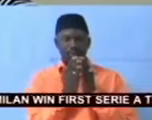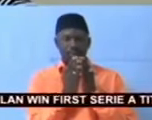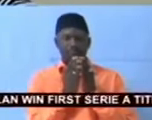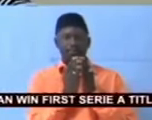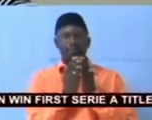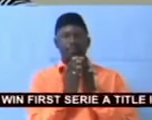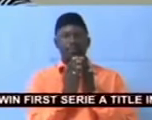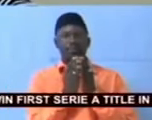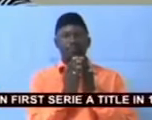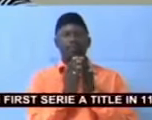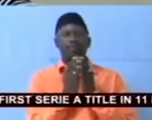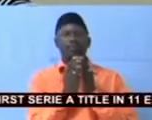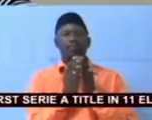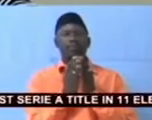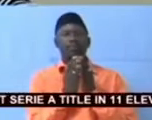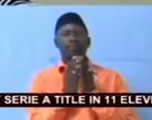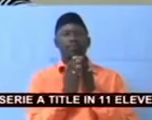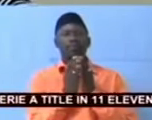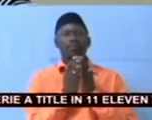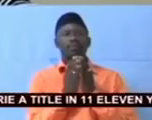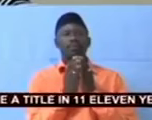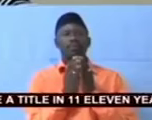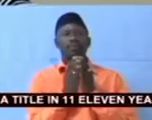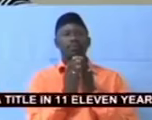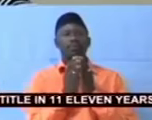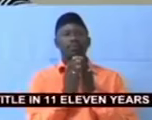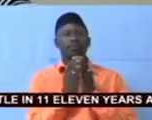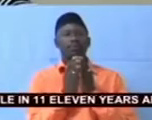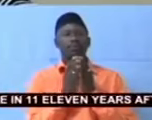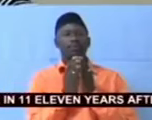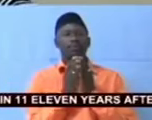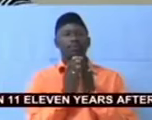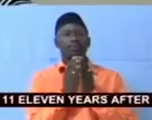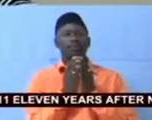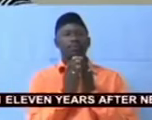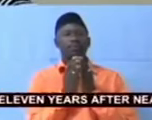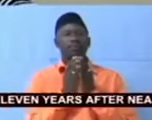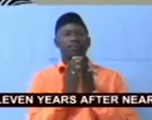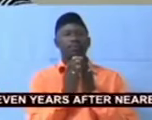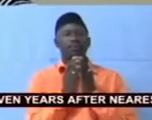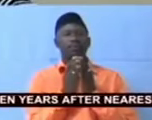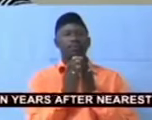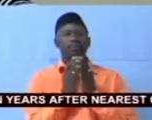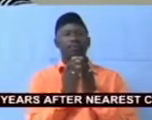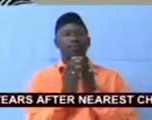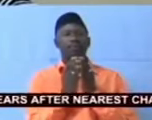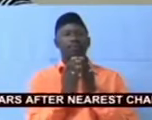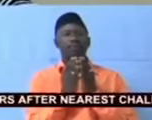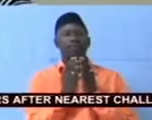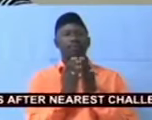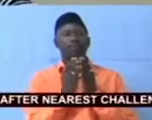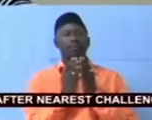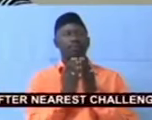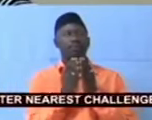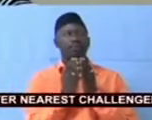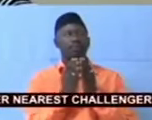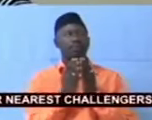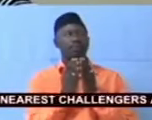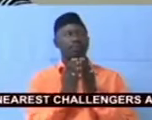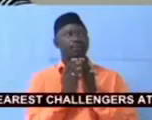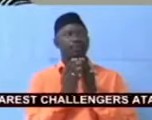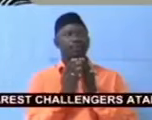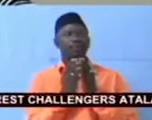طيبات ذلكم الله ربكم، فتبارك الله رب العالمين، هو الحي لا إله إلا هو فاروح مولسين له الدين.